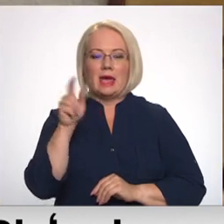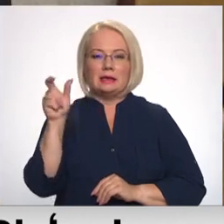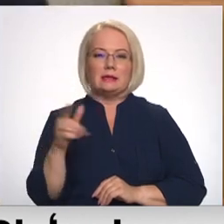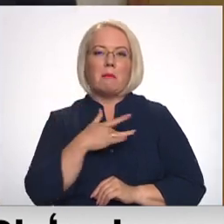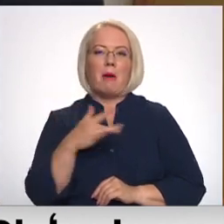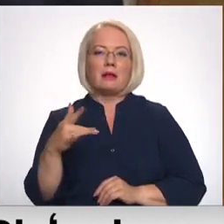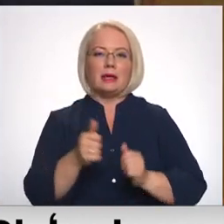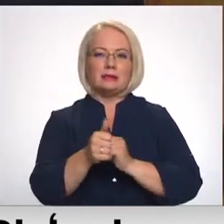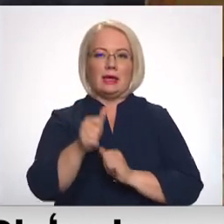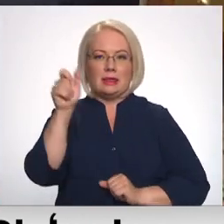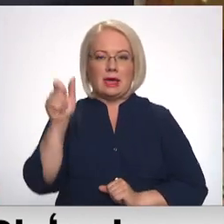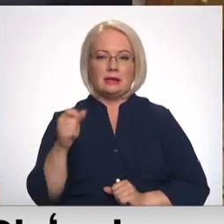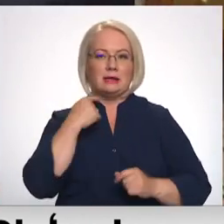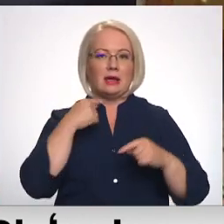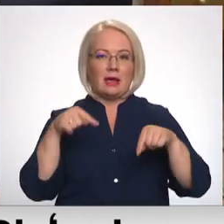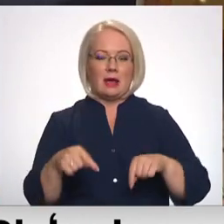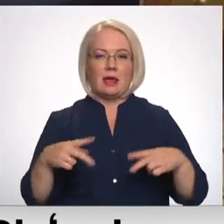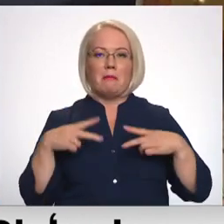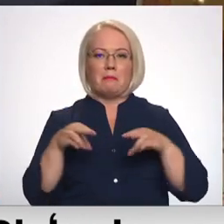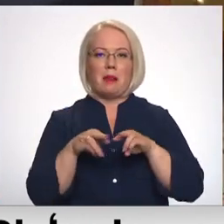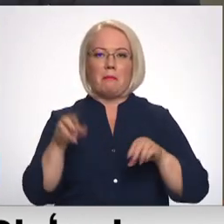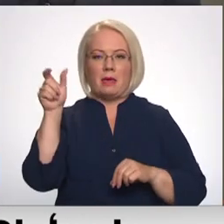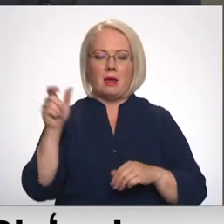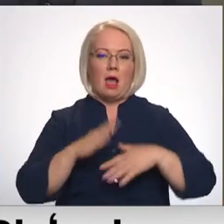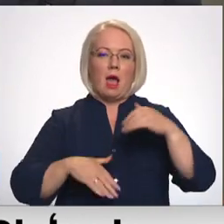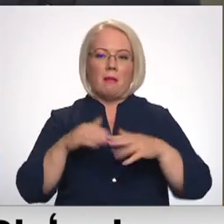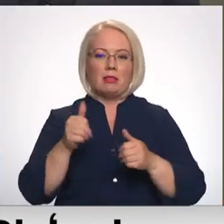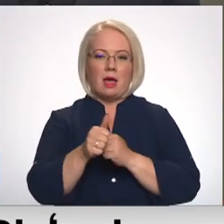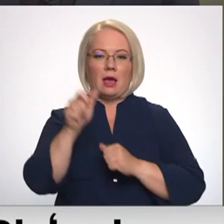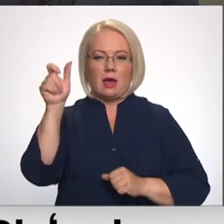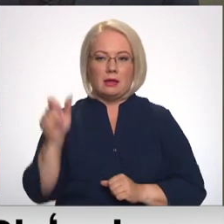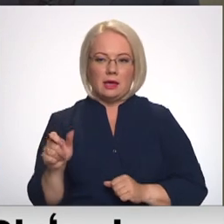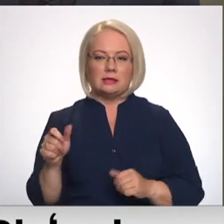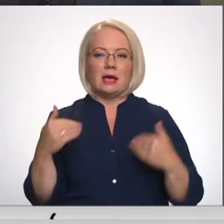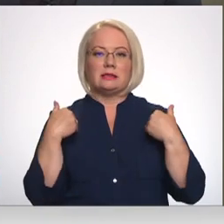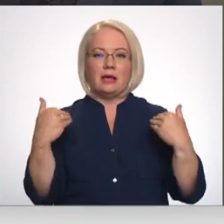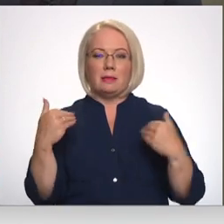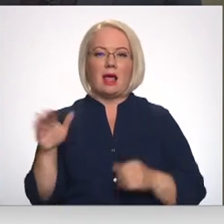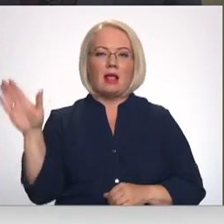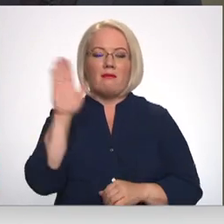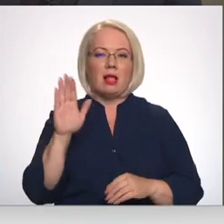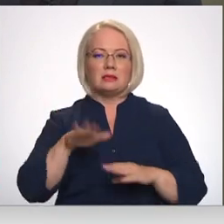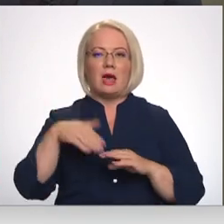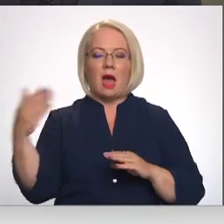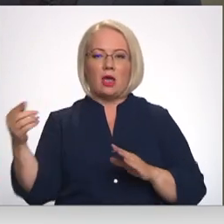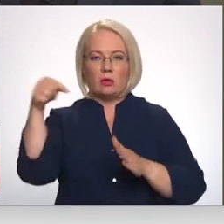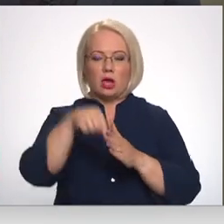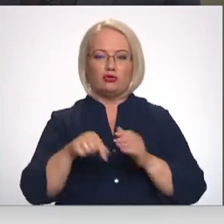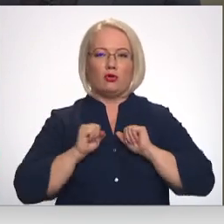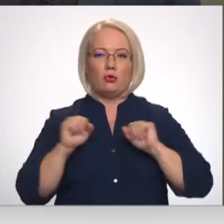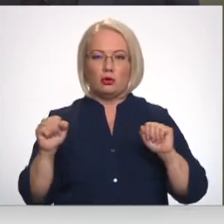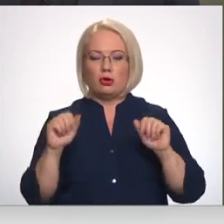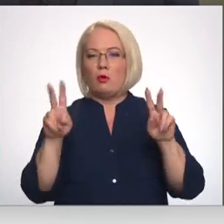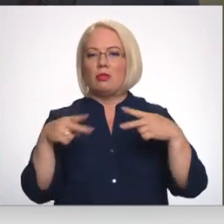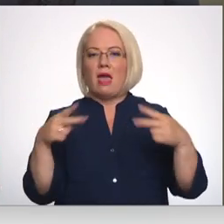partijas līderis Rīgā. Viņš ir arī premjera amata kandidāts. Tajā stiprināt valsts ārējo un iekšējo drošību. Nevajag